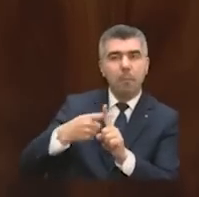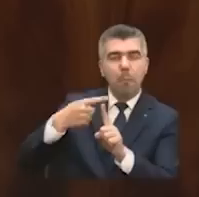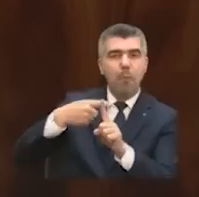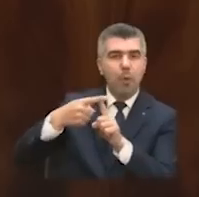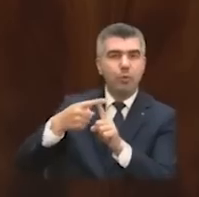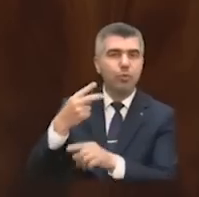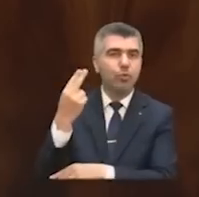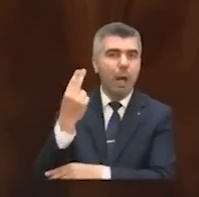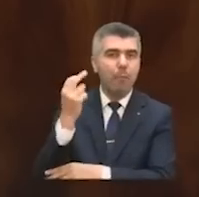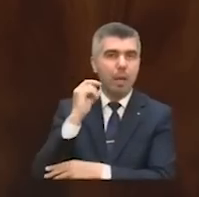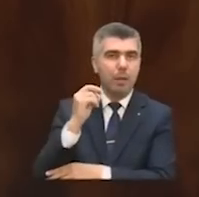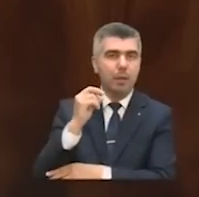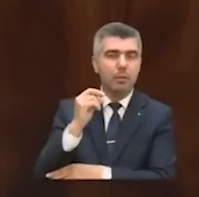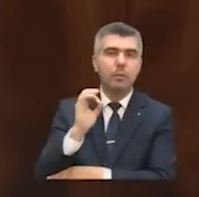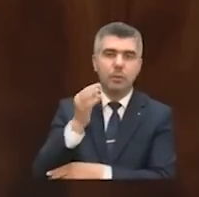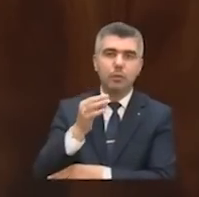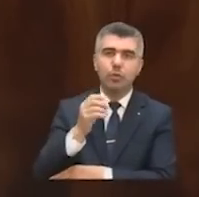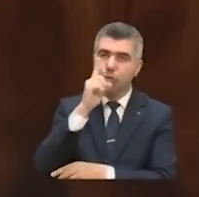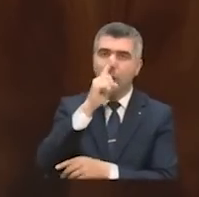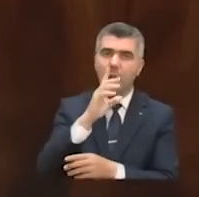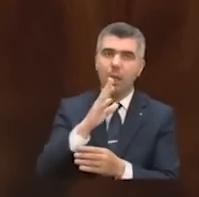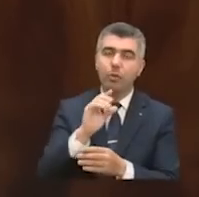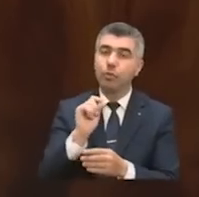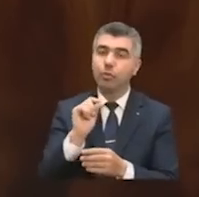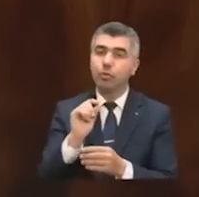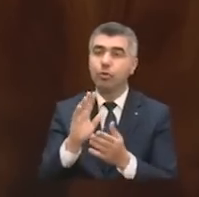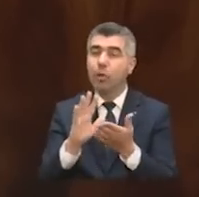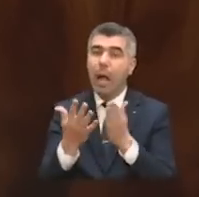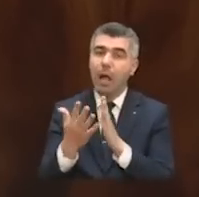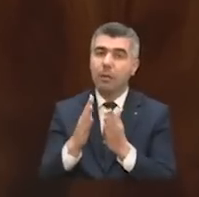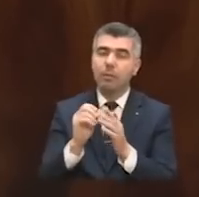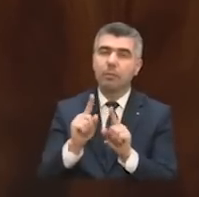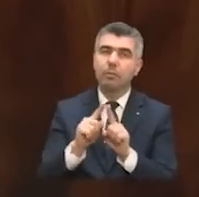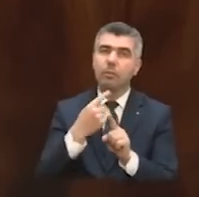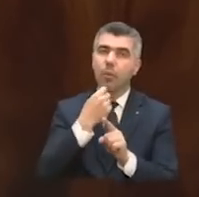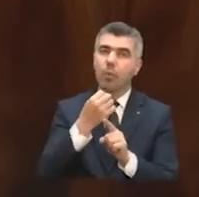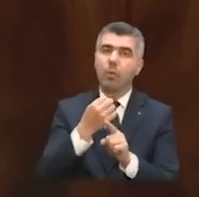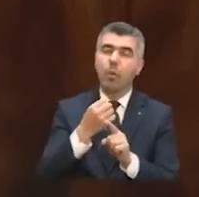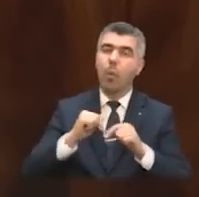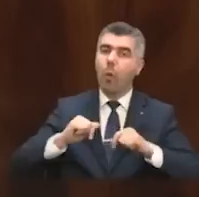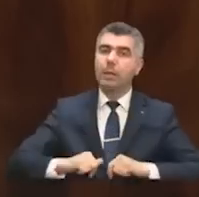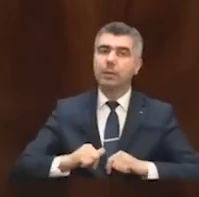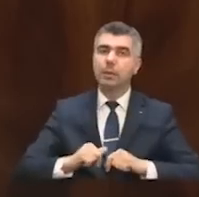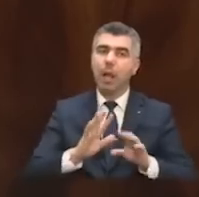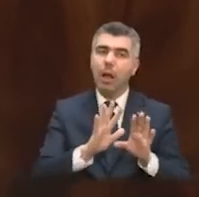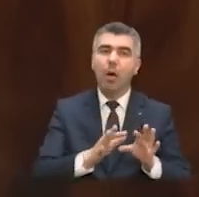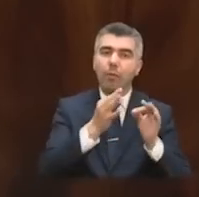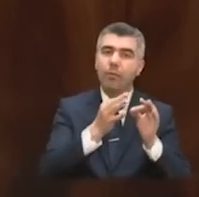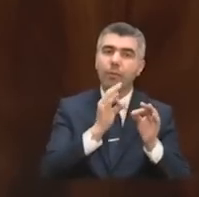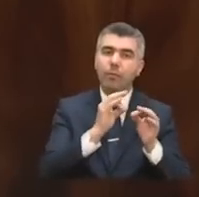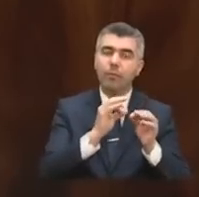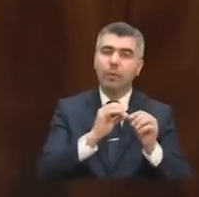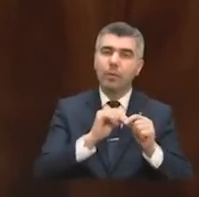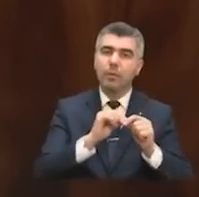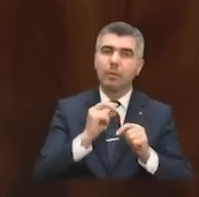ديال الدوله ان نمشيو فيها ان شاء الله. ما عرف شحال خص يخرجنا السيد الوزير يعني المخطط، لان